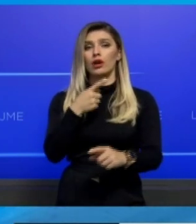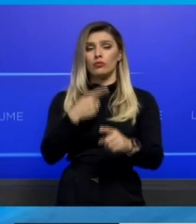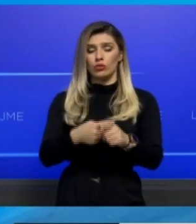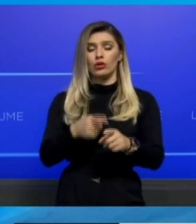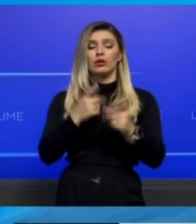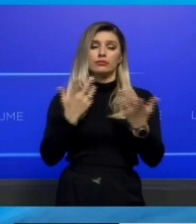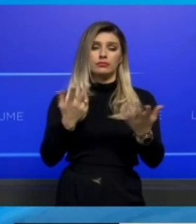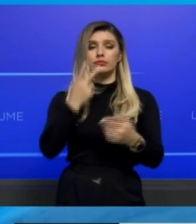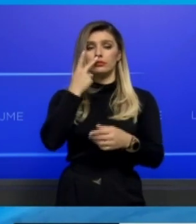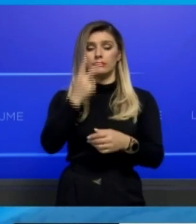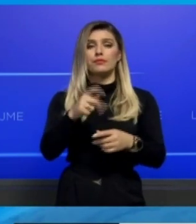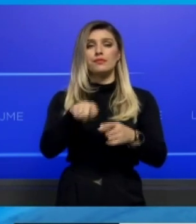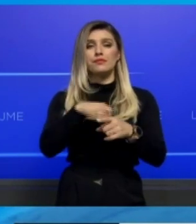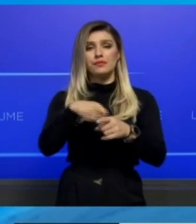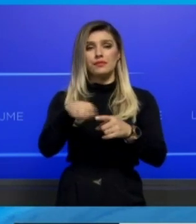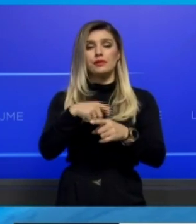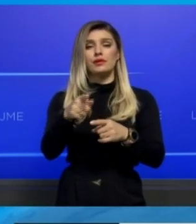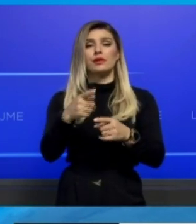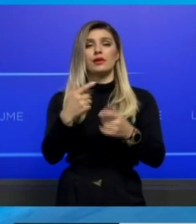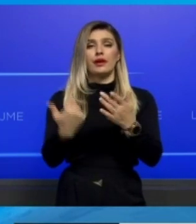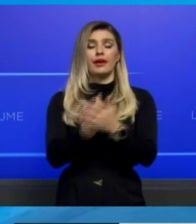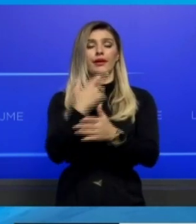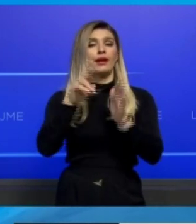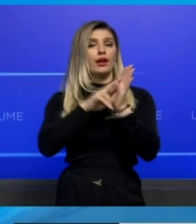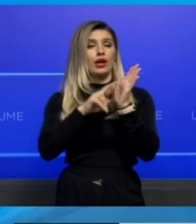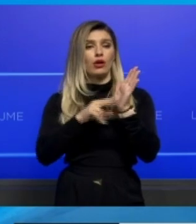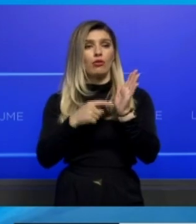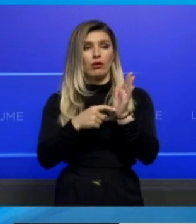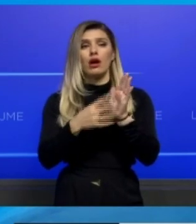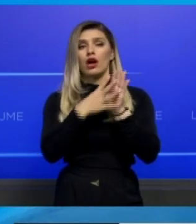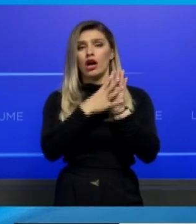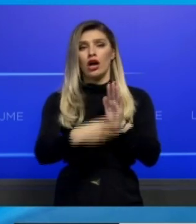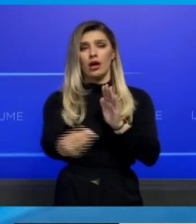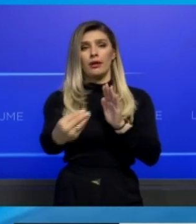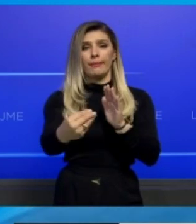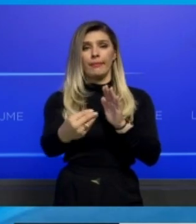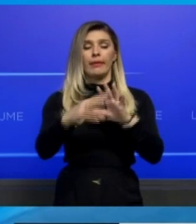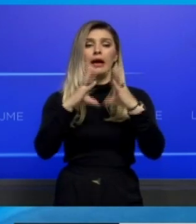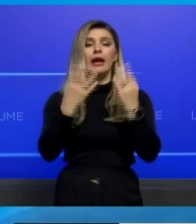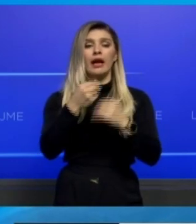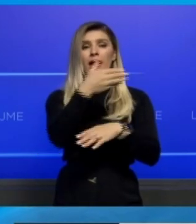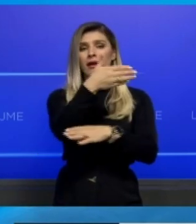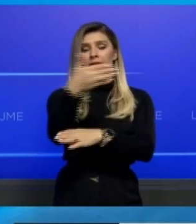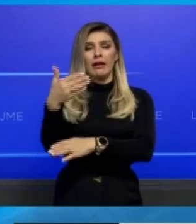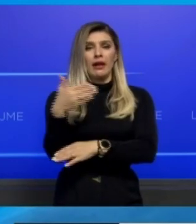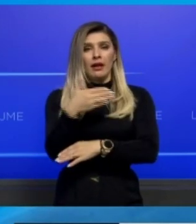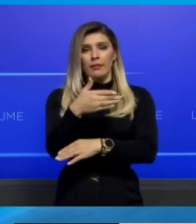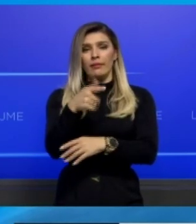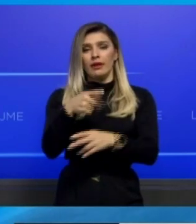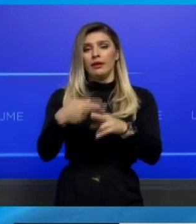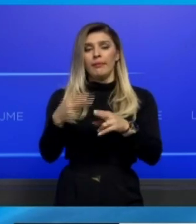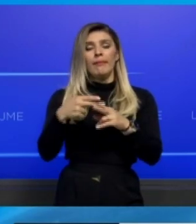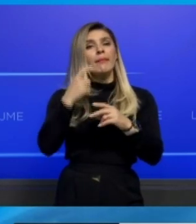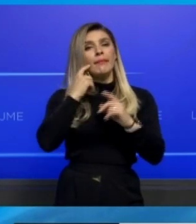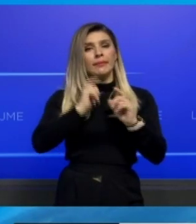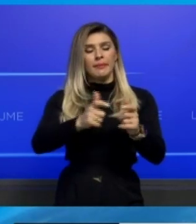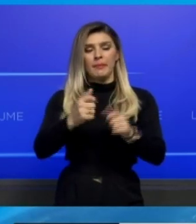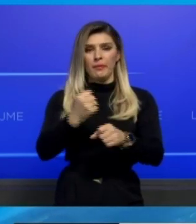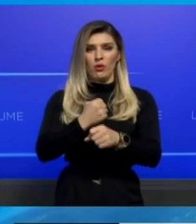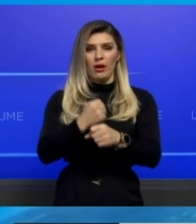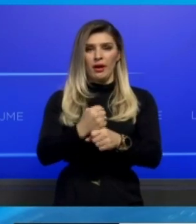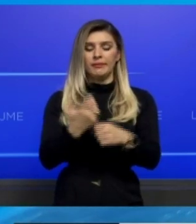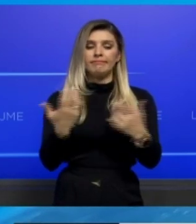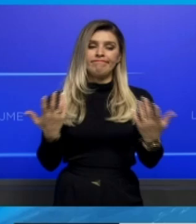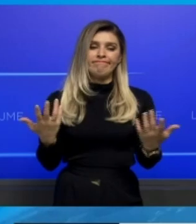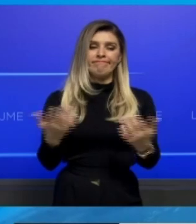apo të bëhet një rregullore e cila do të aplikojnë nga kompanitë dhe njësit ku ne kryjmë shërbim. Sigurisht